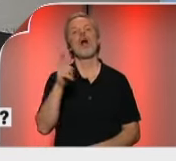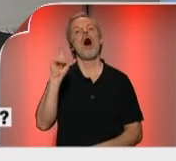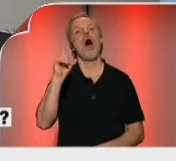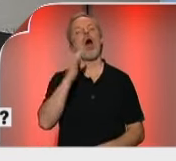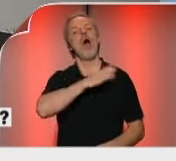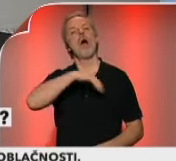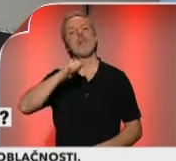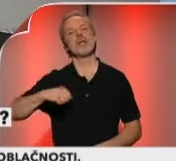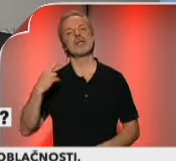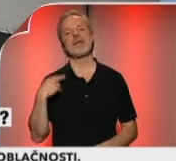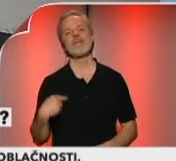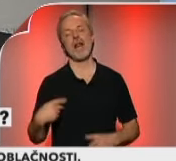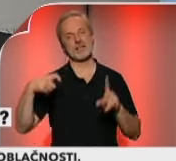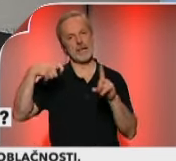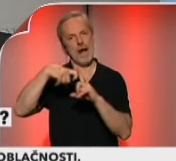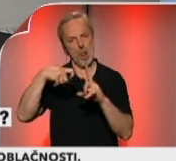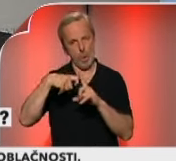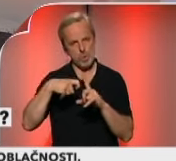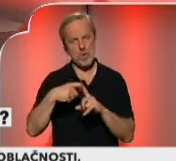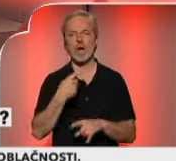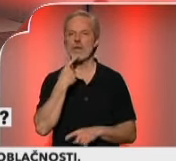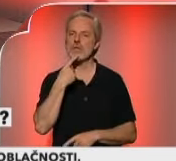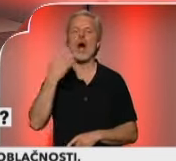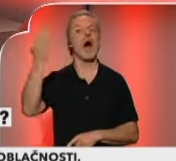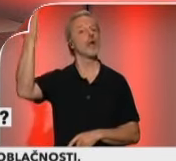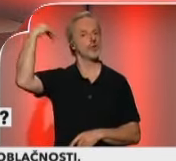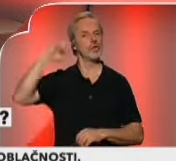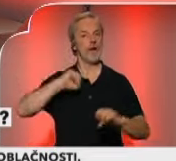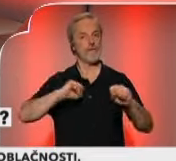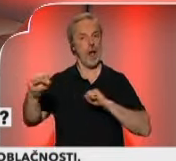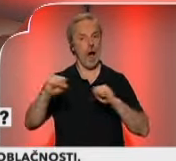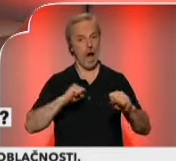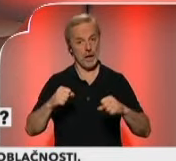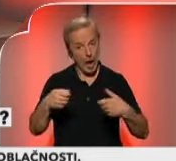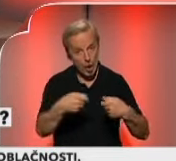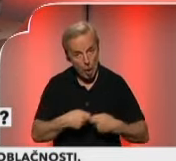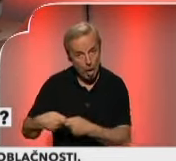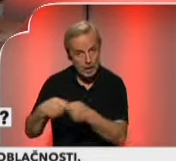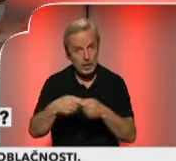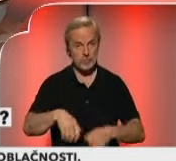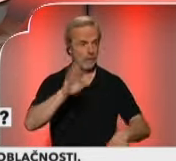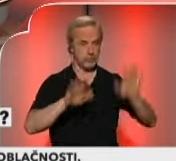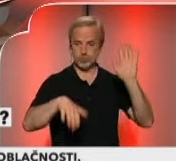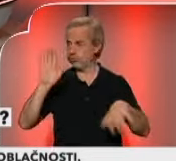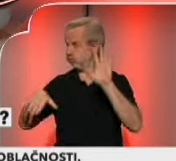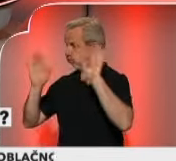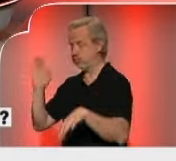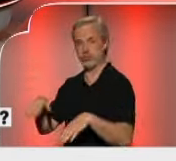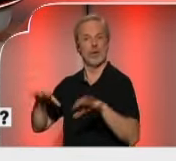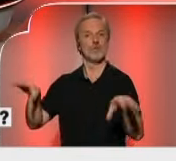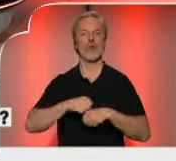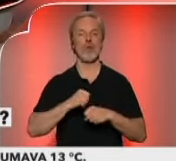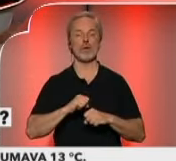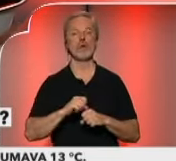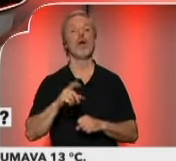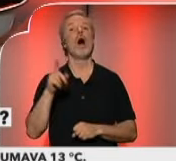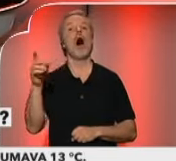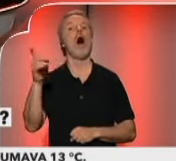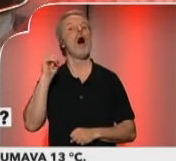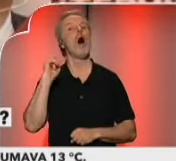že šlo o kolektivní rozhodnutí tehdejší vlády Mirka Topolánka a že pokud vůbec pak se stíhání má